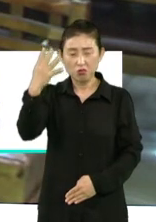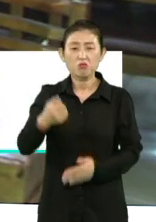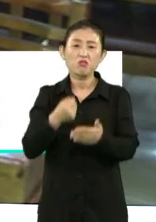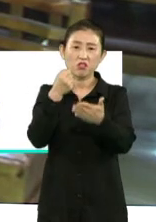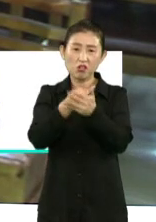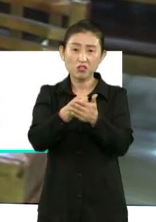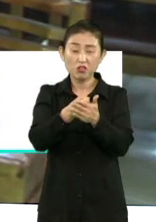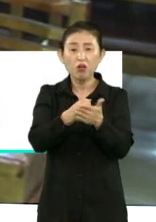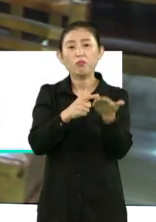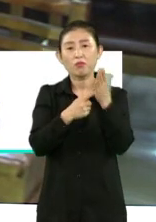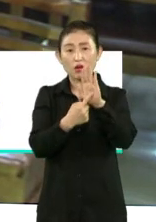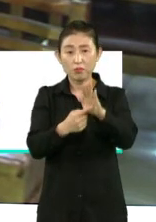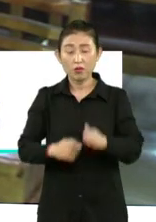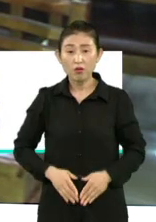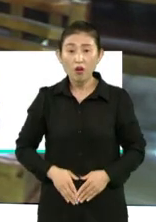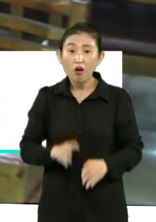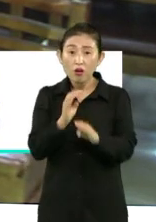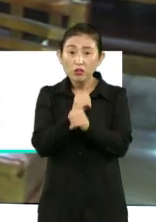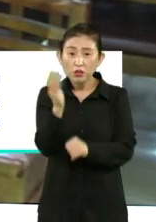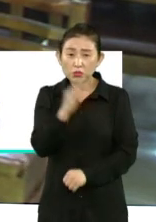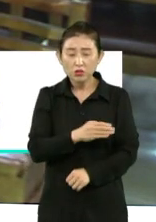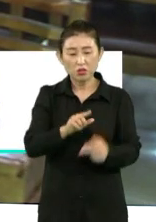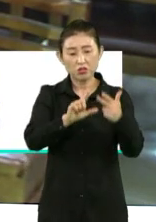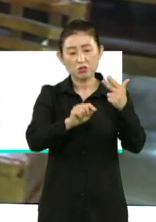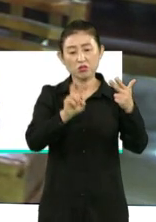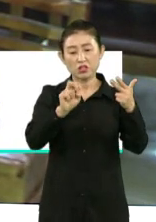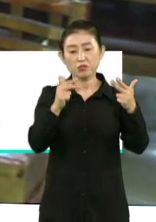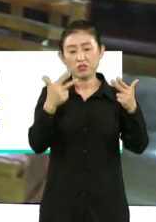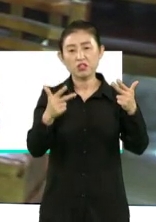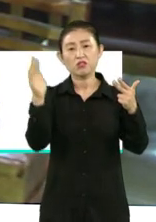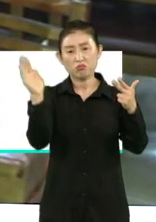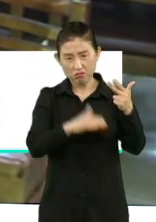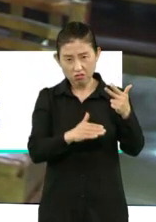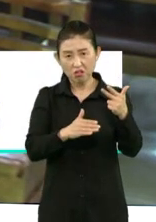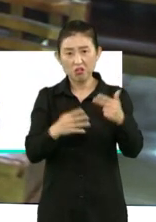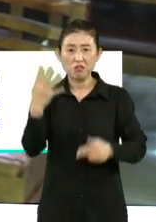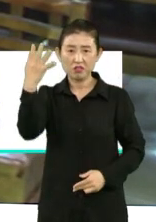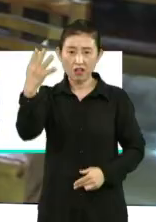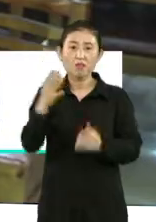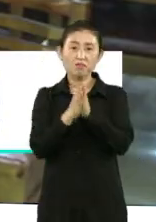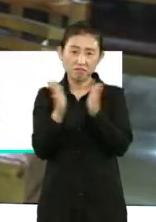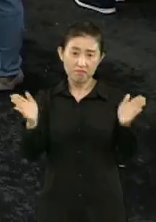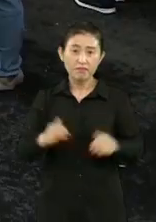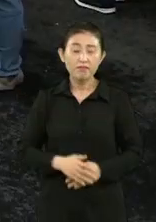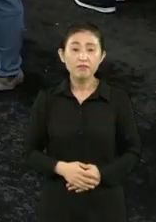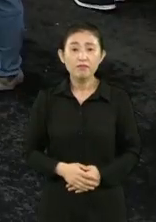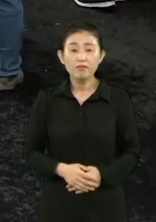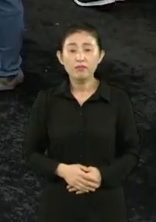격상을 발표한 건데 오는 27일부터 시행됩니다. 김성민 기자입니다.